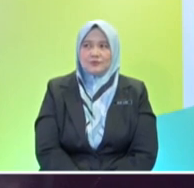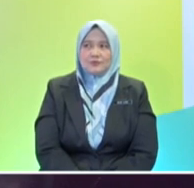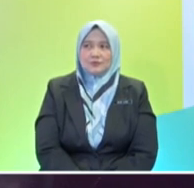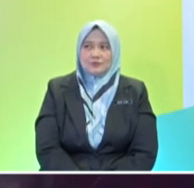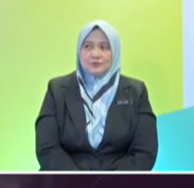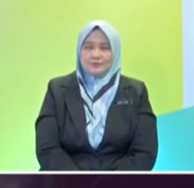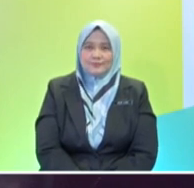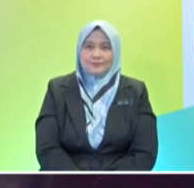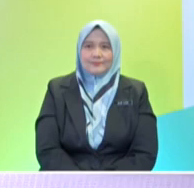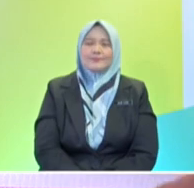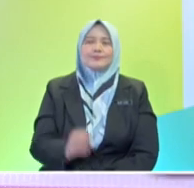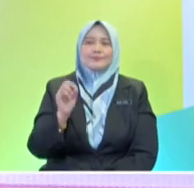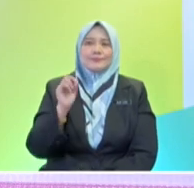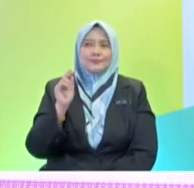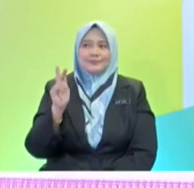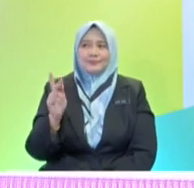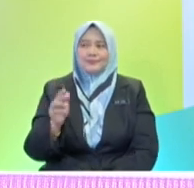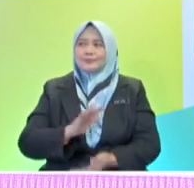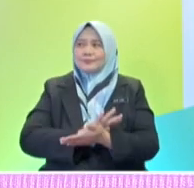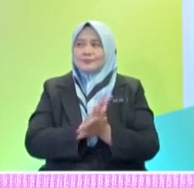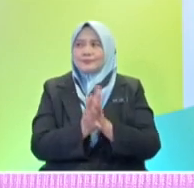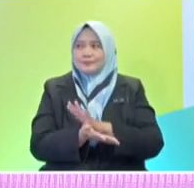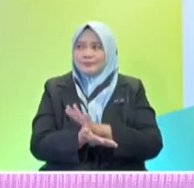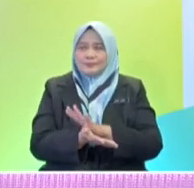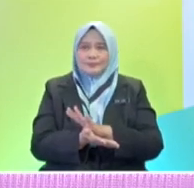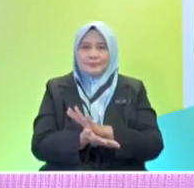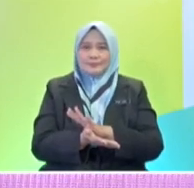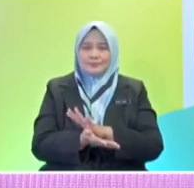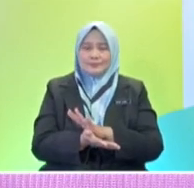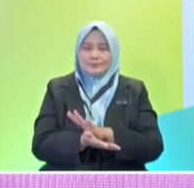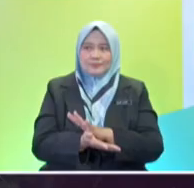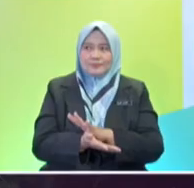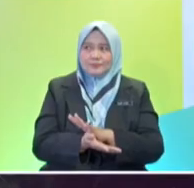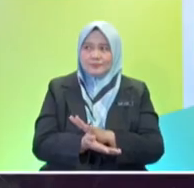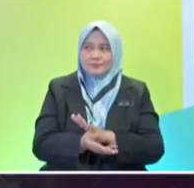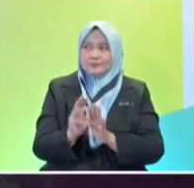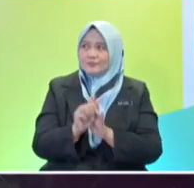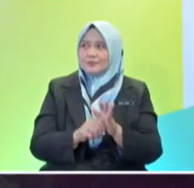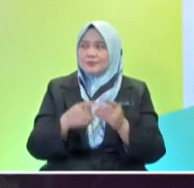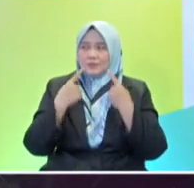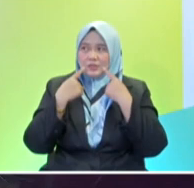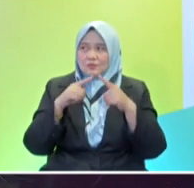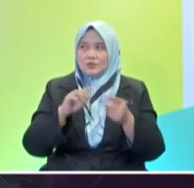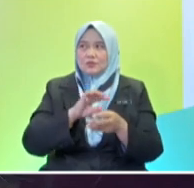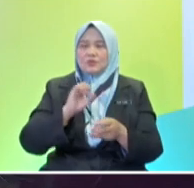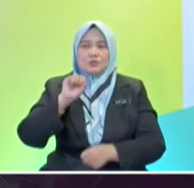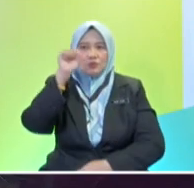Atar. Okey. Mm-hmm. Jadi, menjawab soalan Mira tadi. Mira ada tanya murid-murid